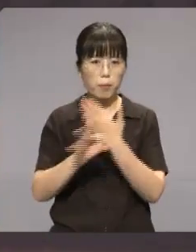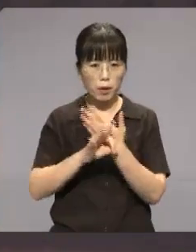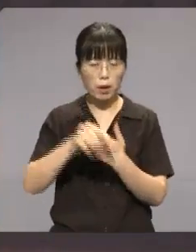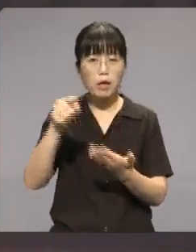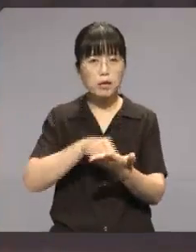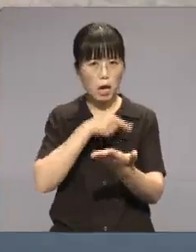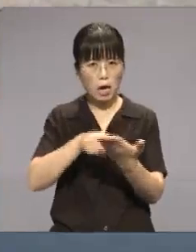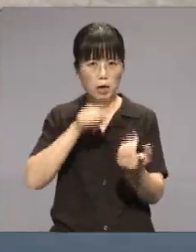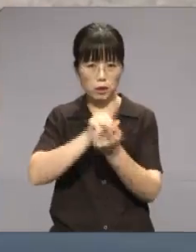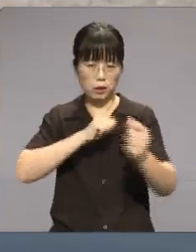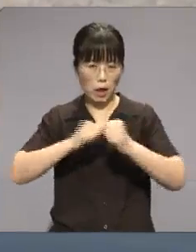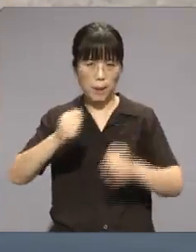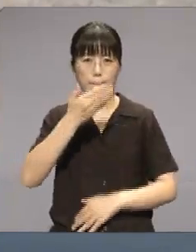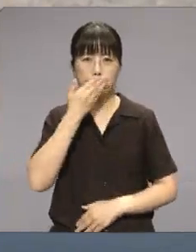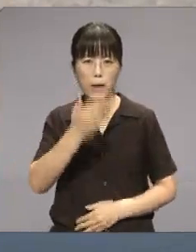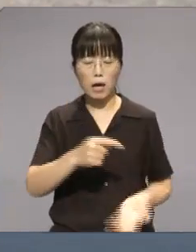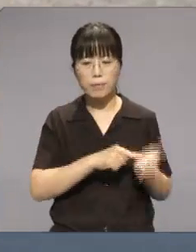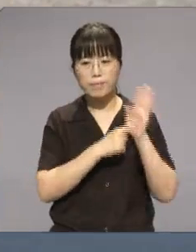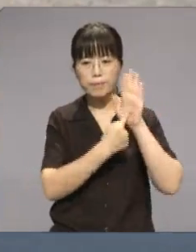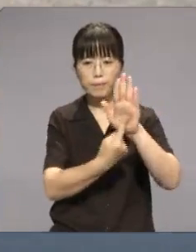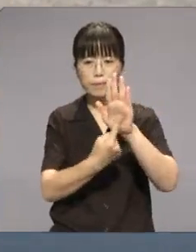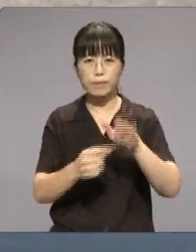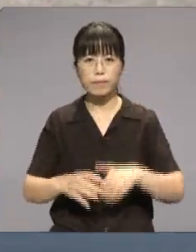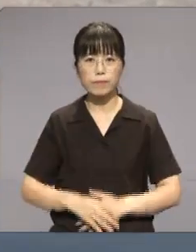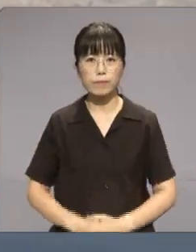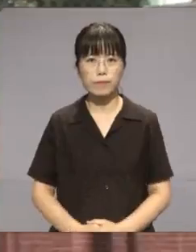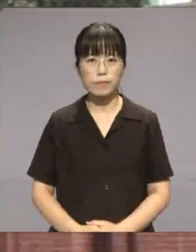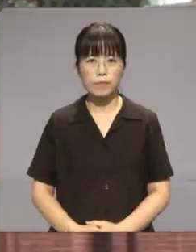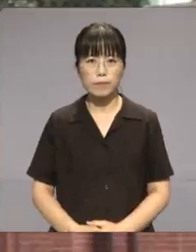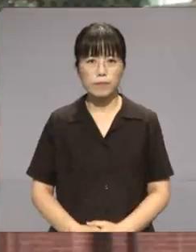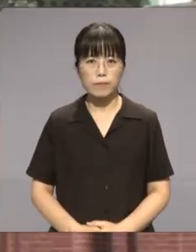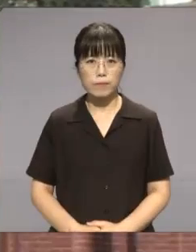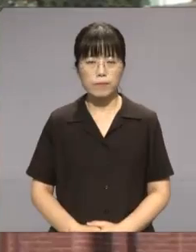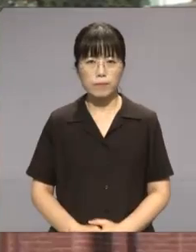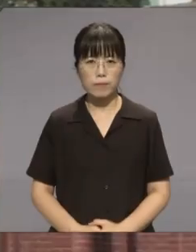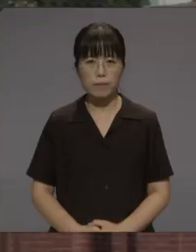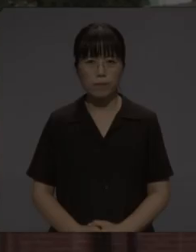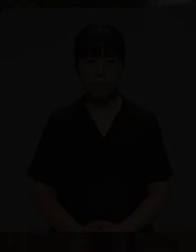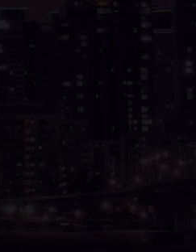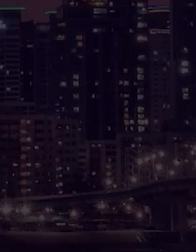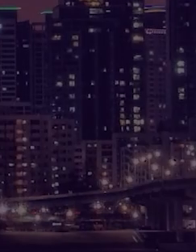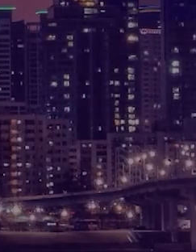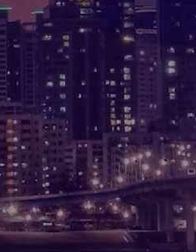된다면 상응하는 대응을 할 것이라고 말했습니다. OBS 뉴스 이윤택입니다.